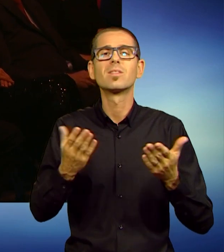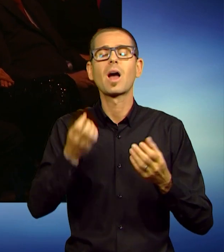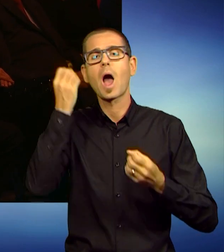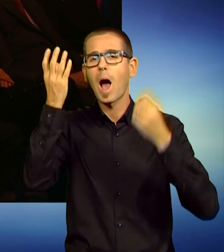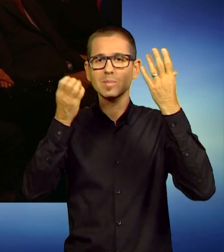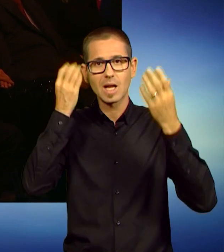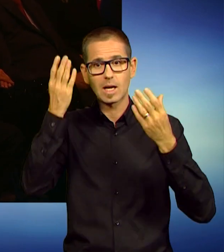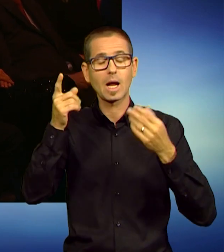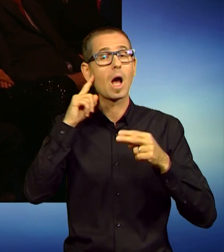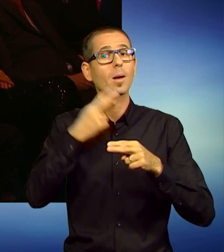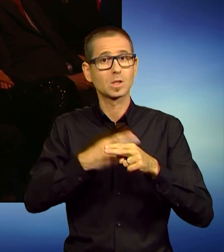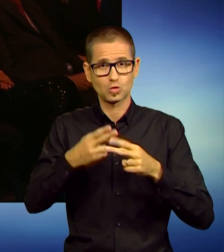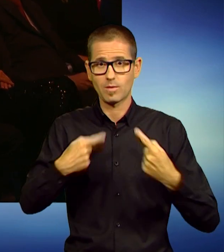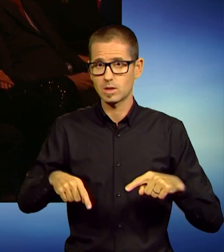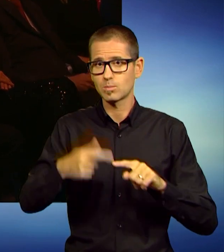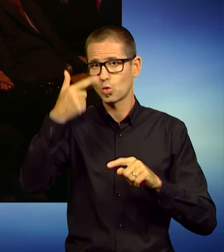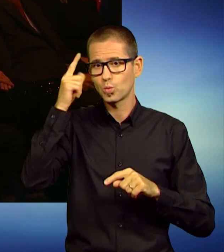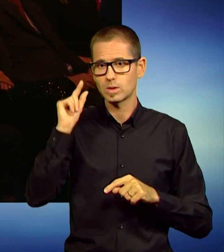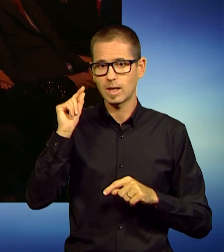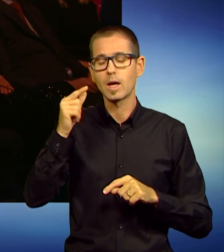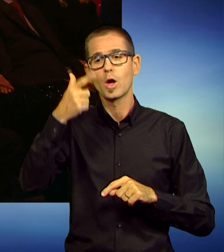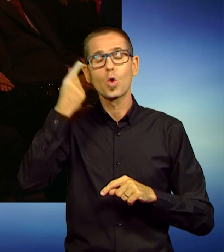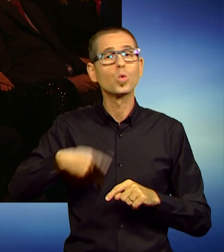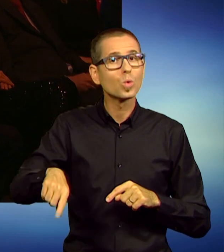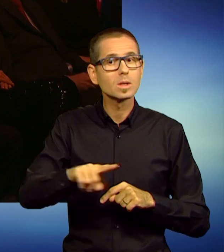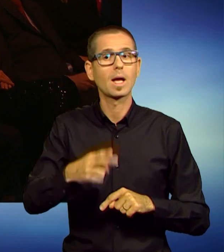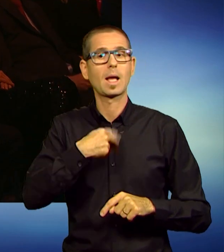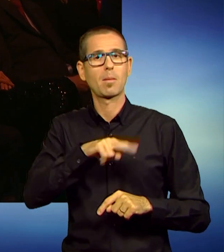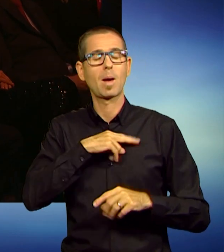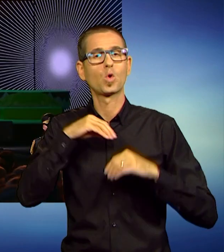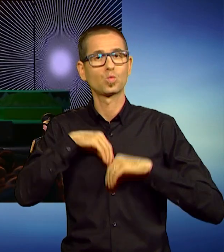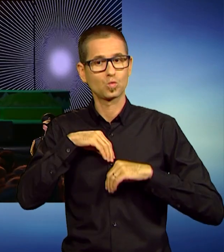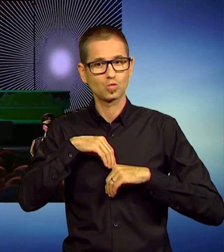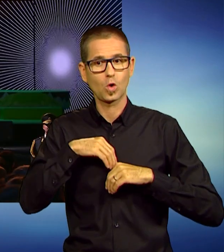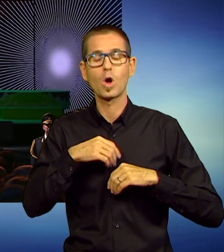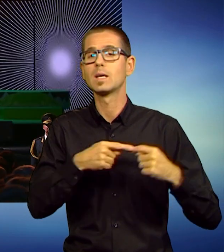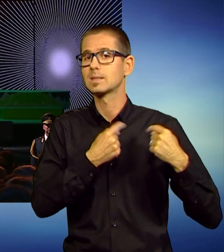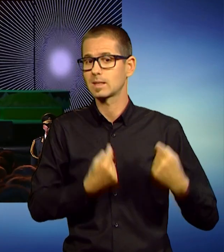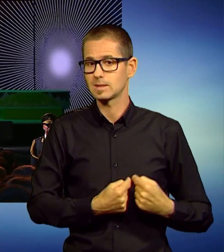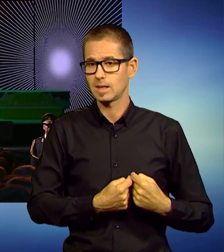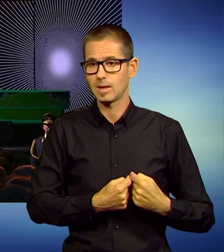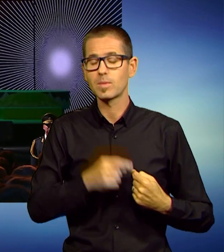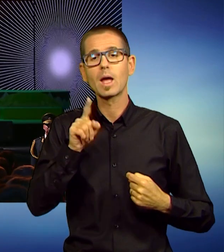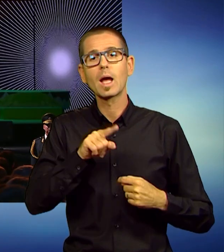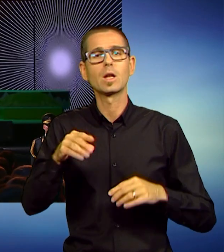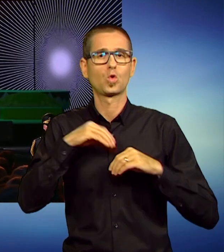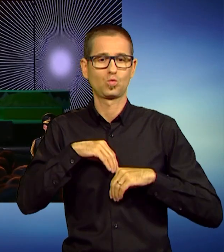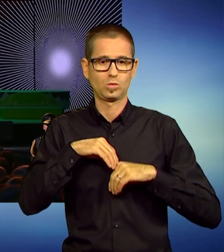abstraktnega, država smo ljudje. Ljudje, ki imamo dušo, srce in